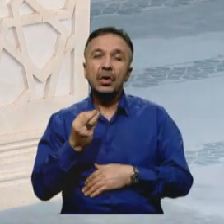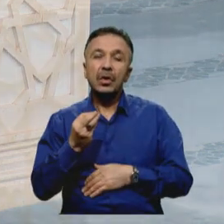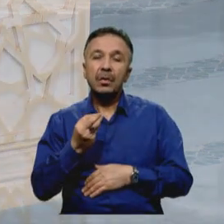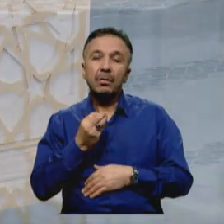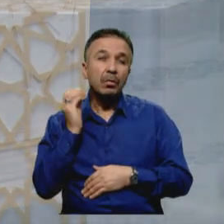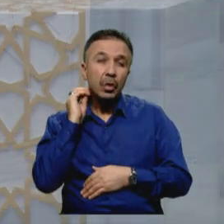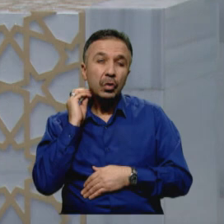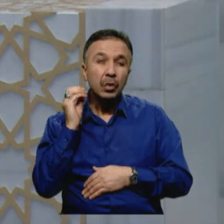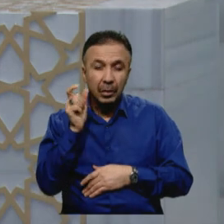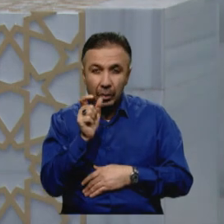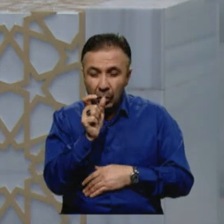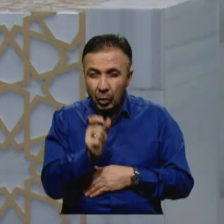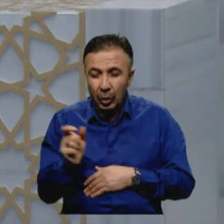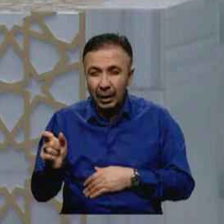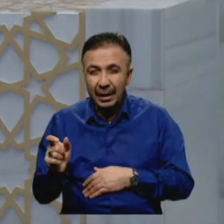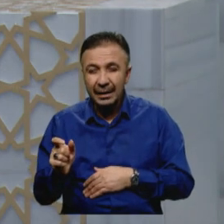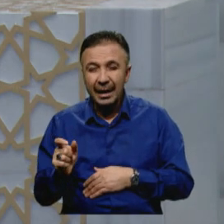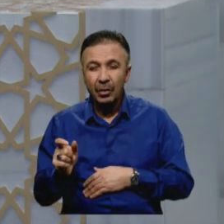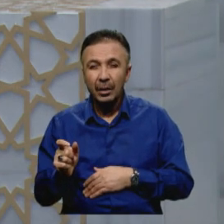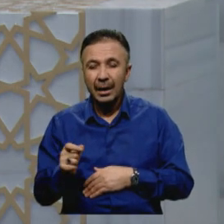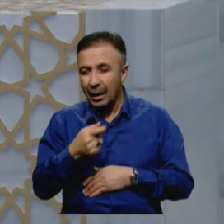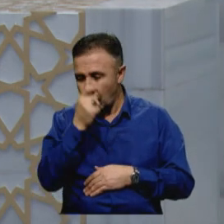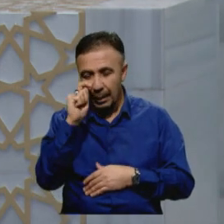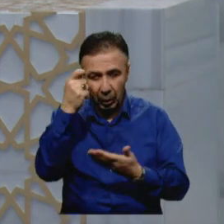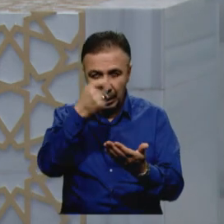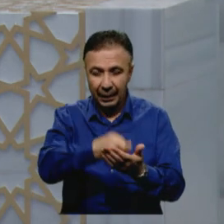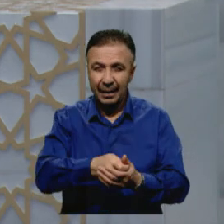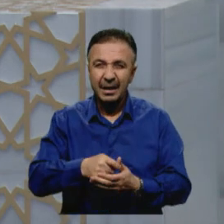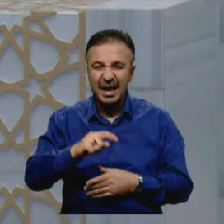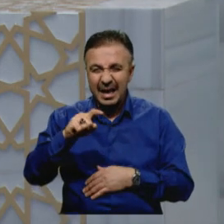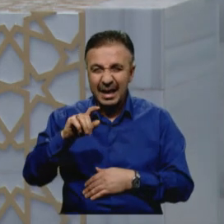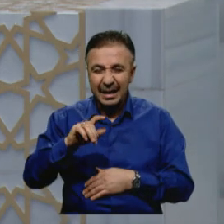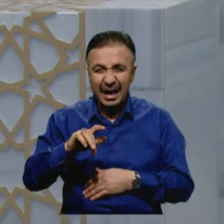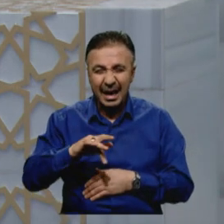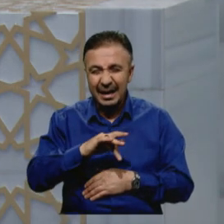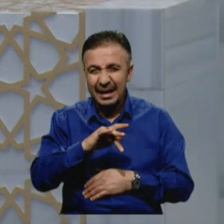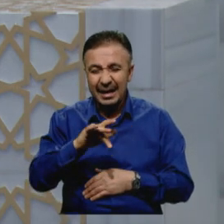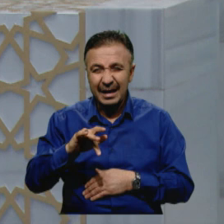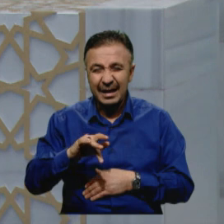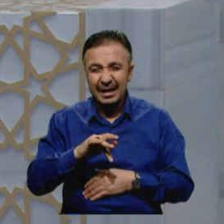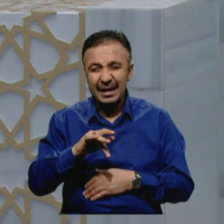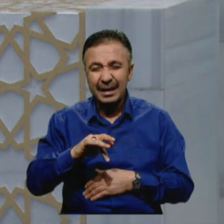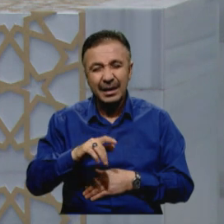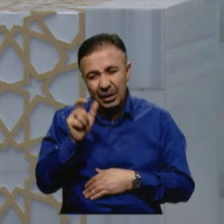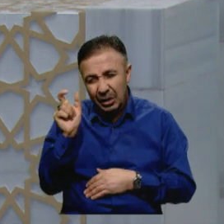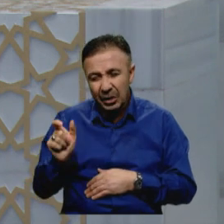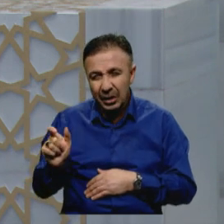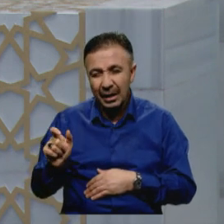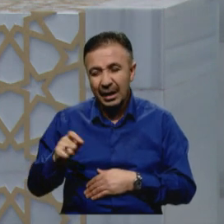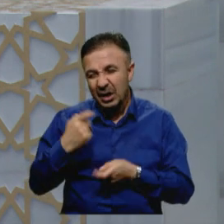eyle. İşsiz kullarına helal iş imkanları nasip eyle. Görünür görünmez kazalardan,